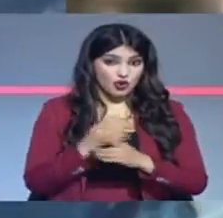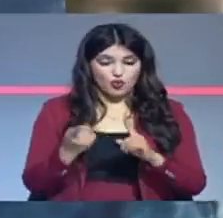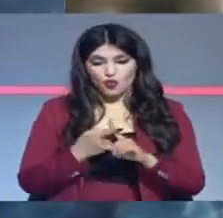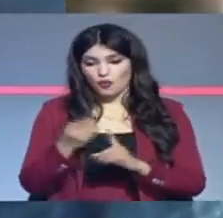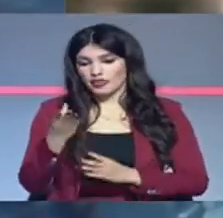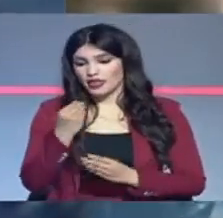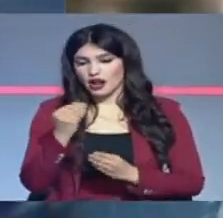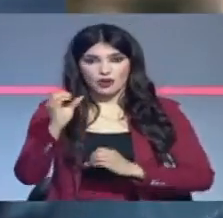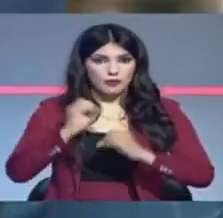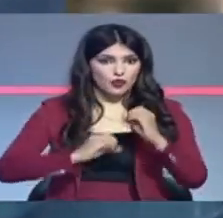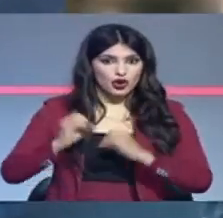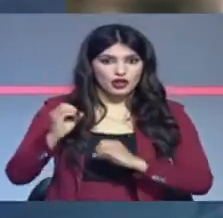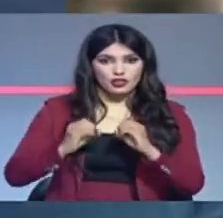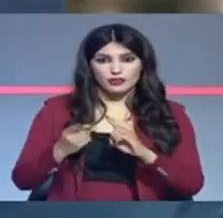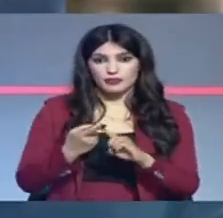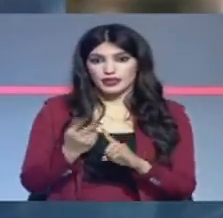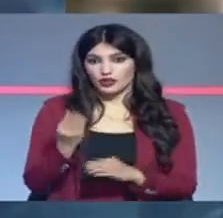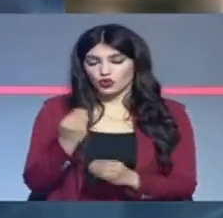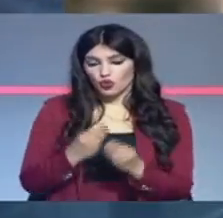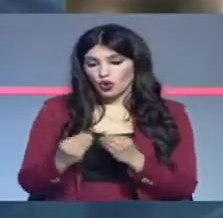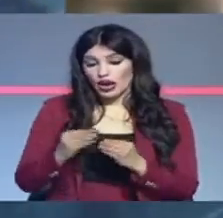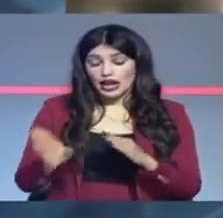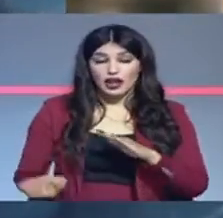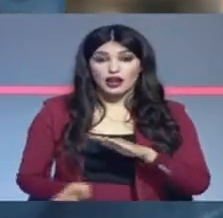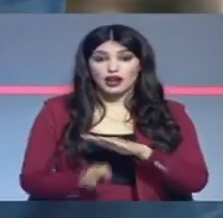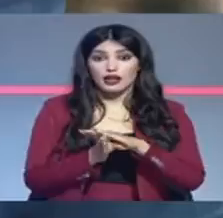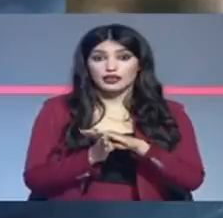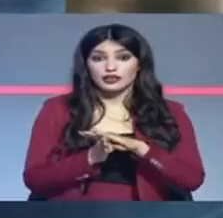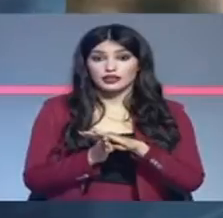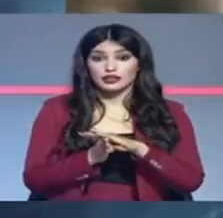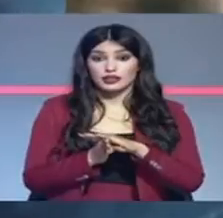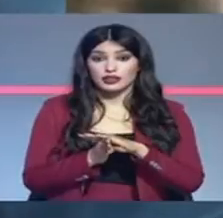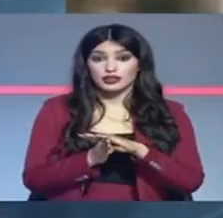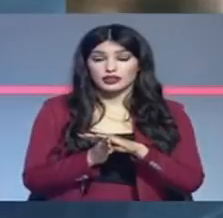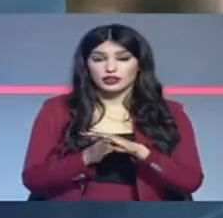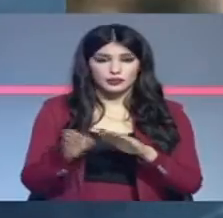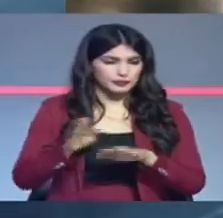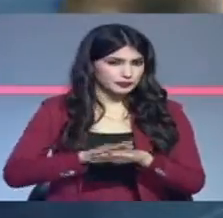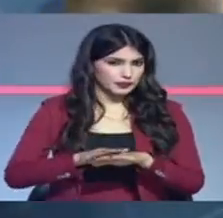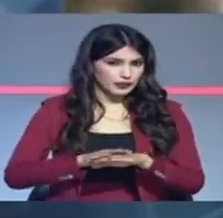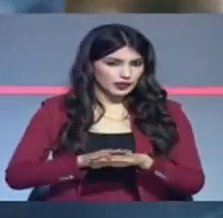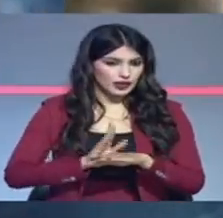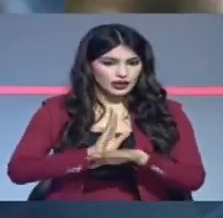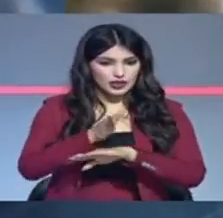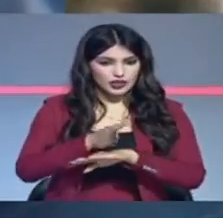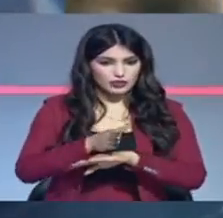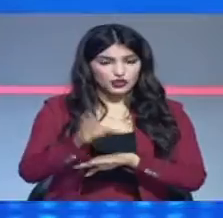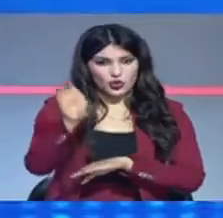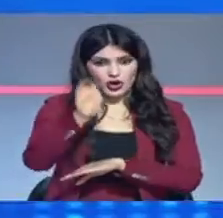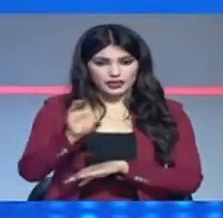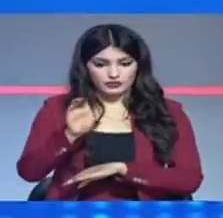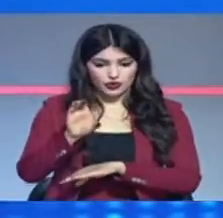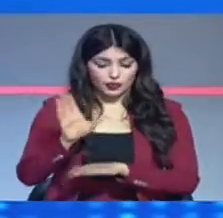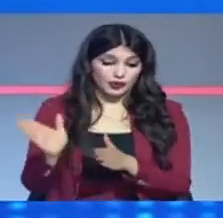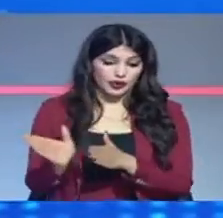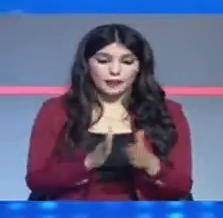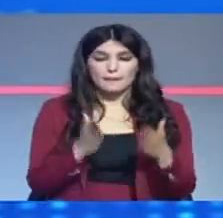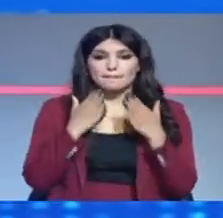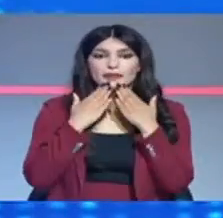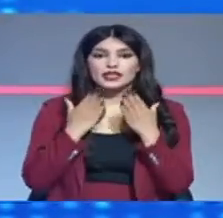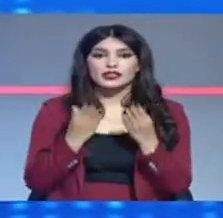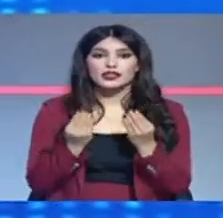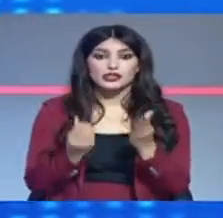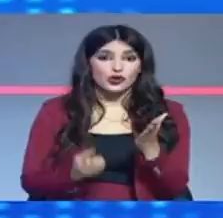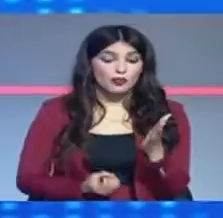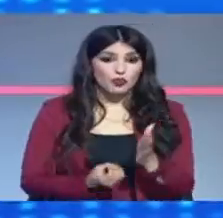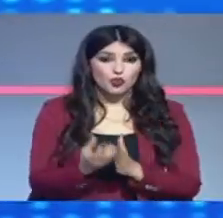منظمين او قبل ما يكون انطلقوا في السواحل الايطالي شكرا لك السيد العميد